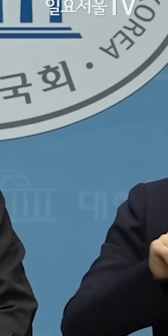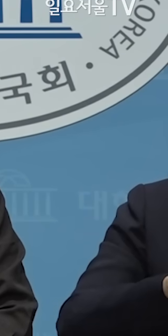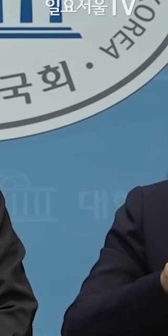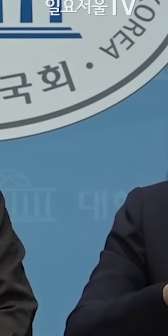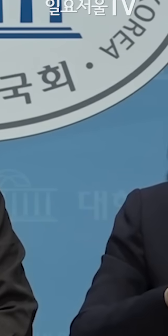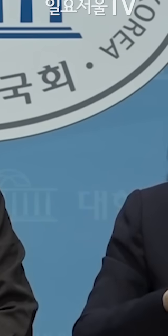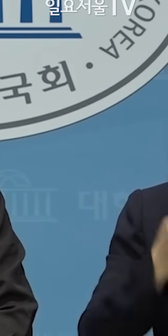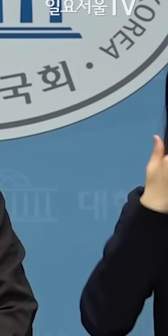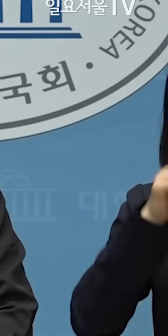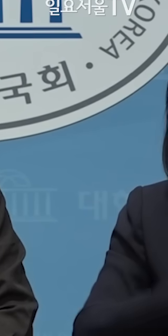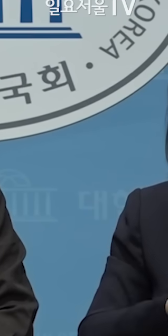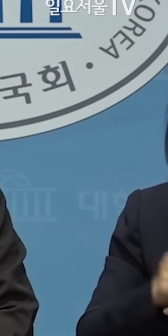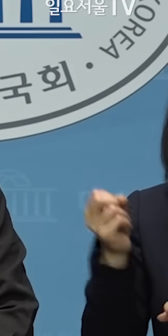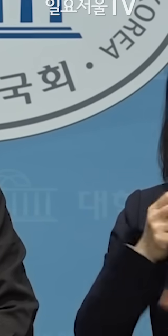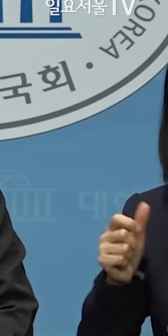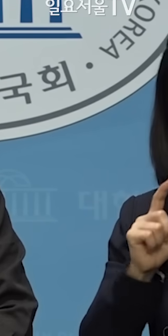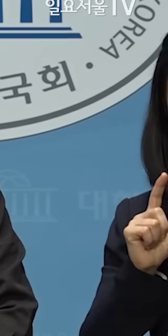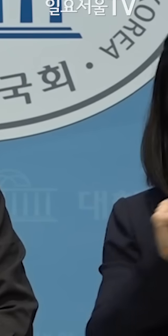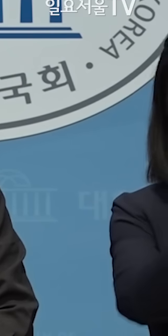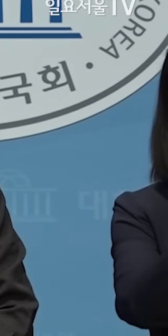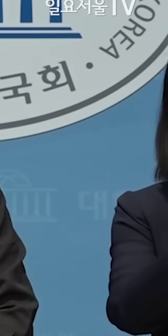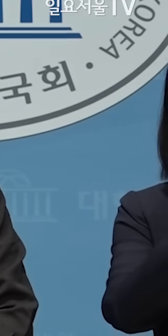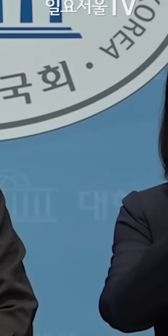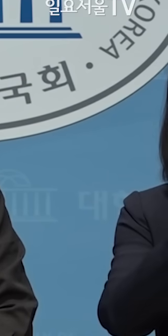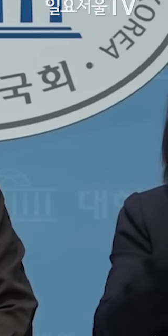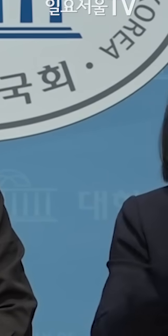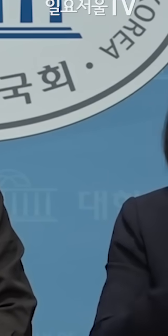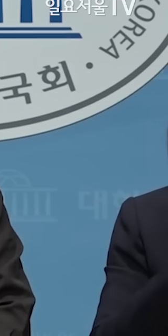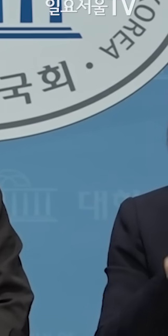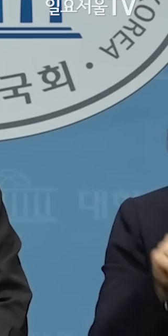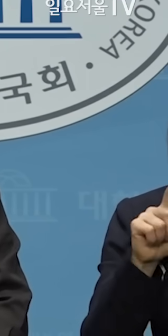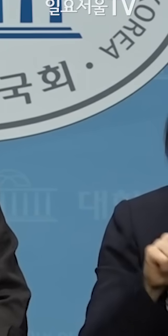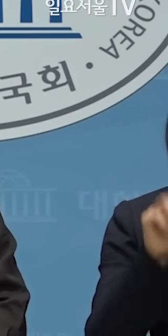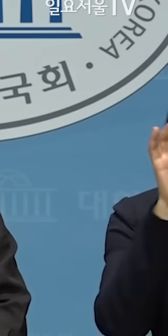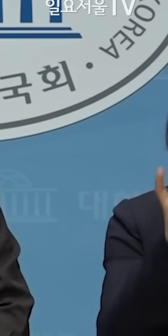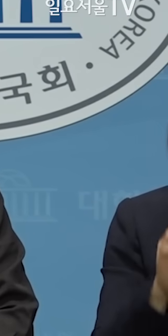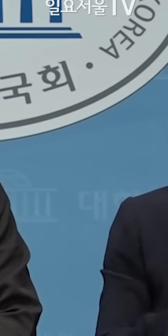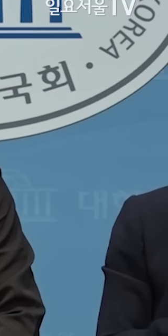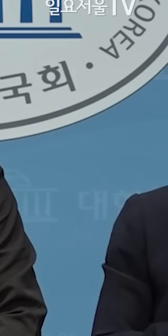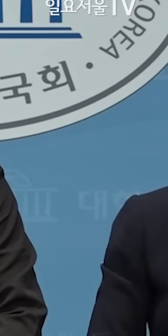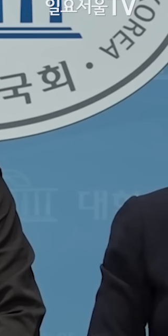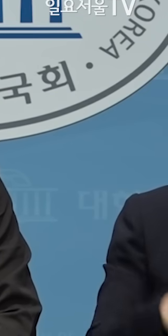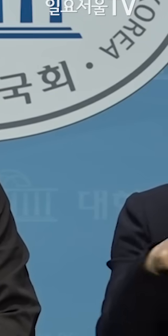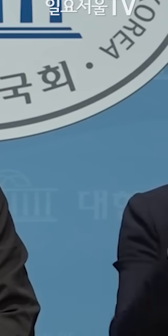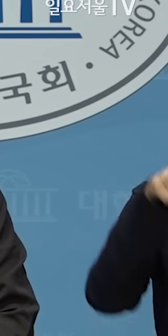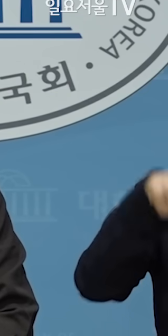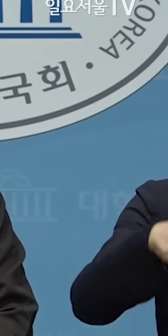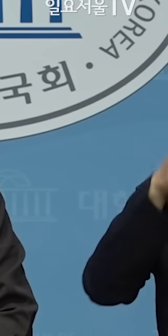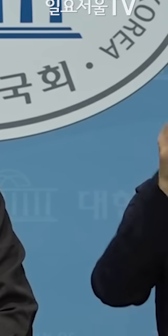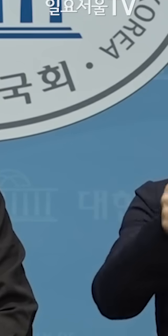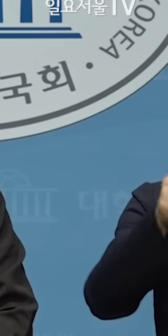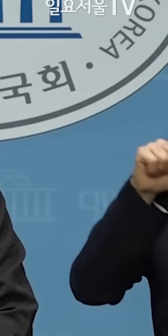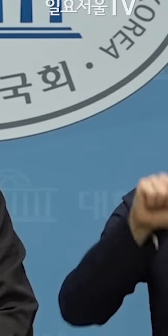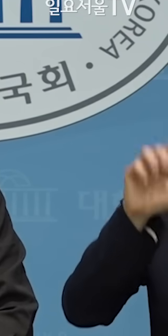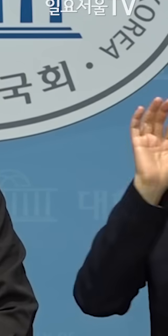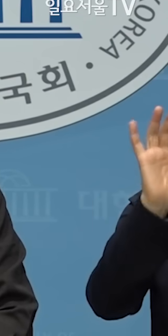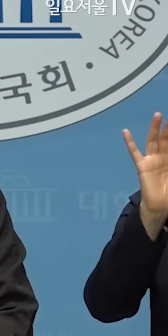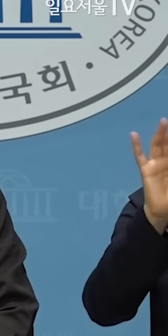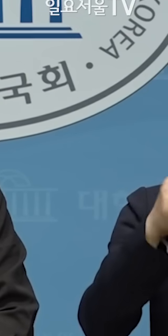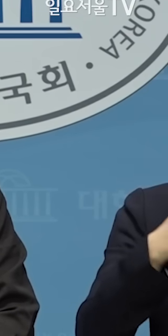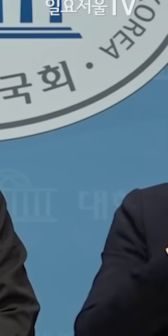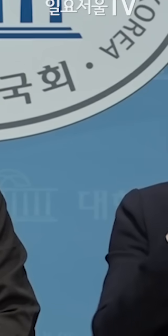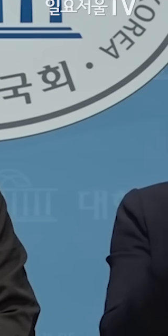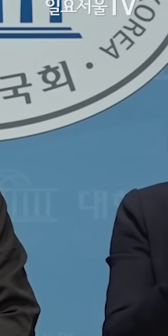불복하여 행정 소송을 제기하 제기하겠다고 하였습니다 조국 대표의 이례적인 행태에 저는